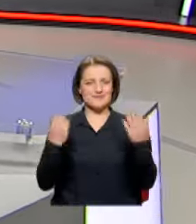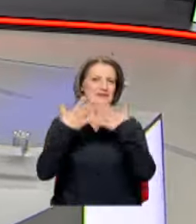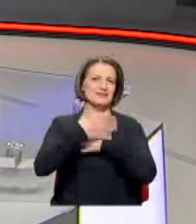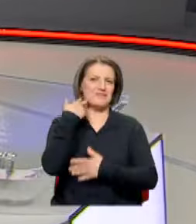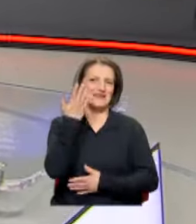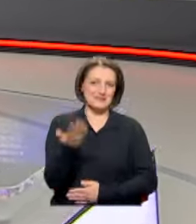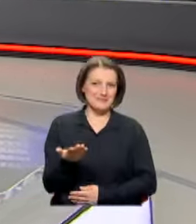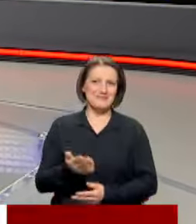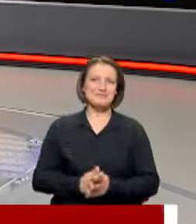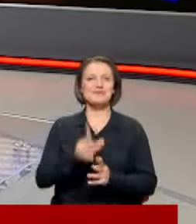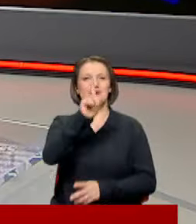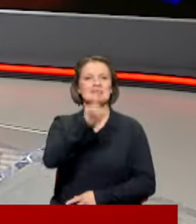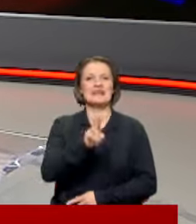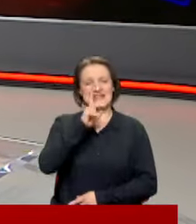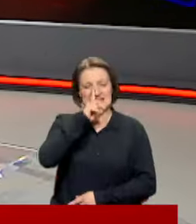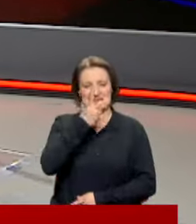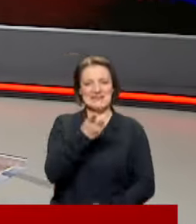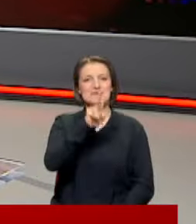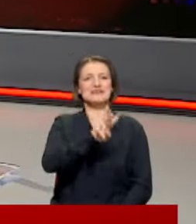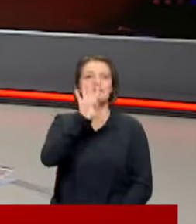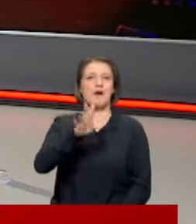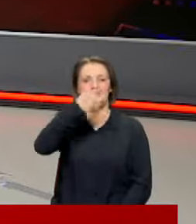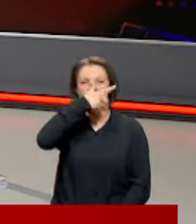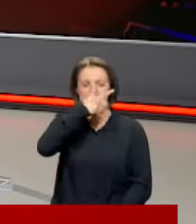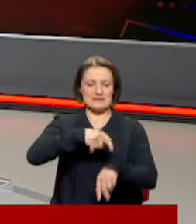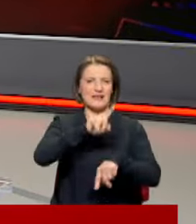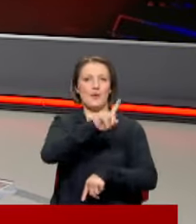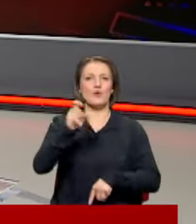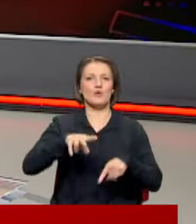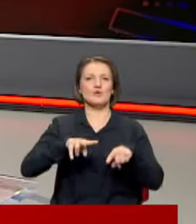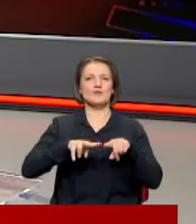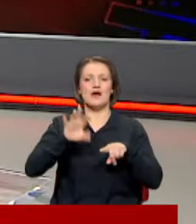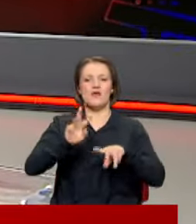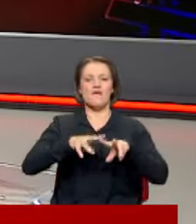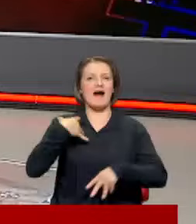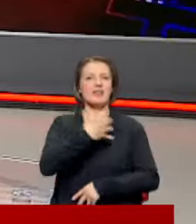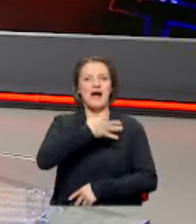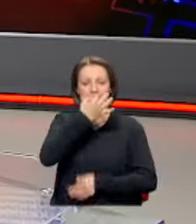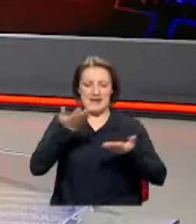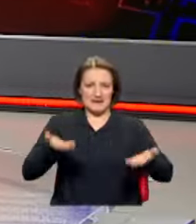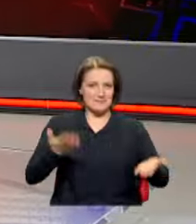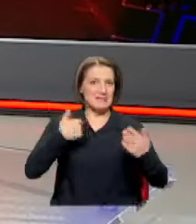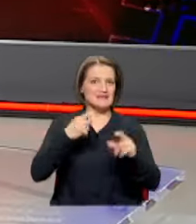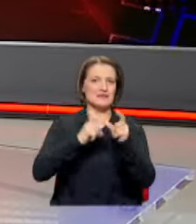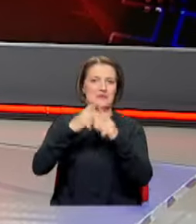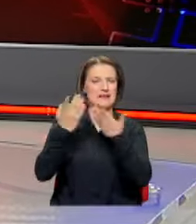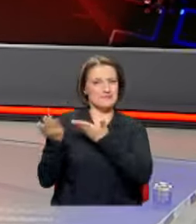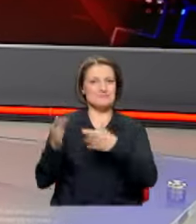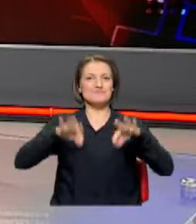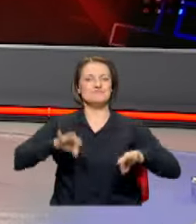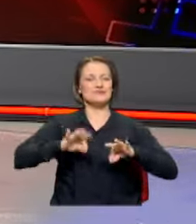İyi akşamlar efendim. 18 Nisan 2024 Perşembe saat 19. Nava Ana Haber'desiniz. Ben Selçuk Tepeli.